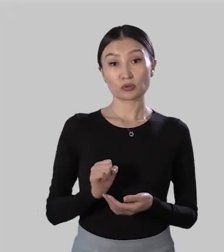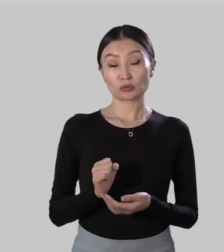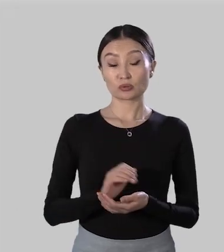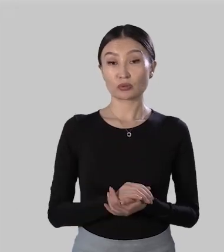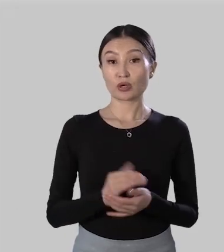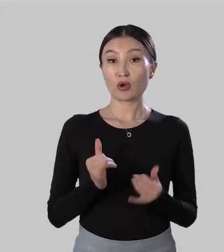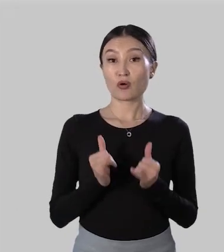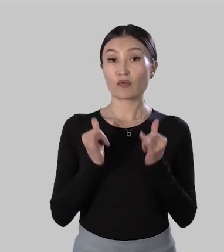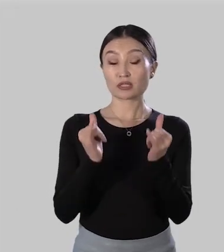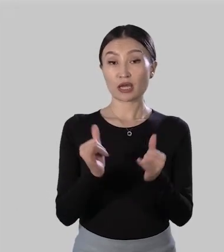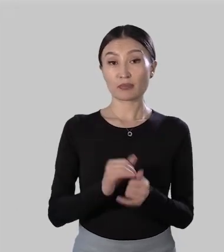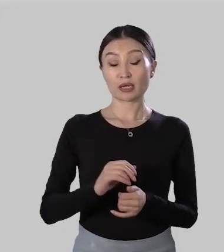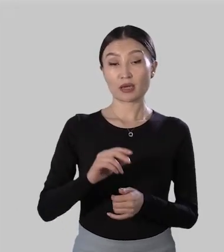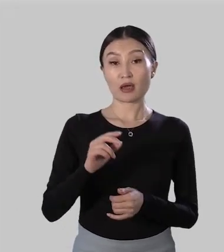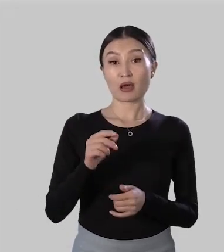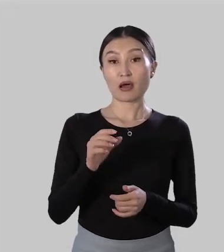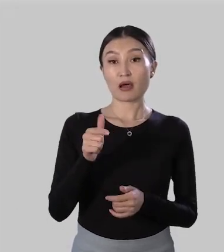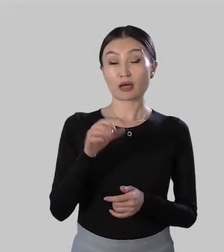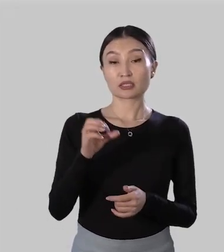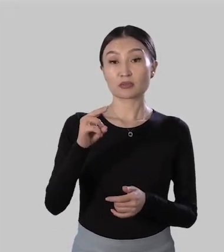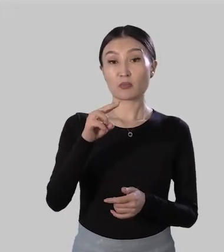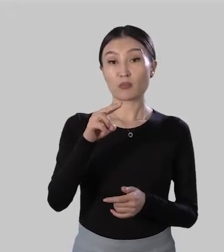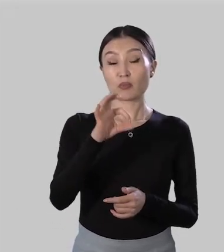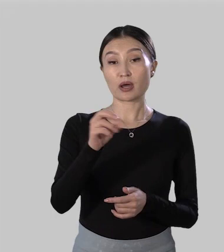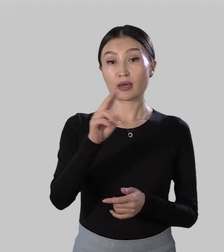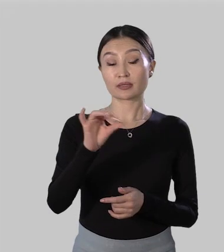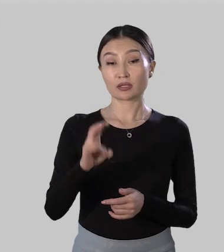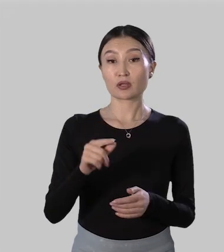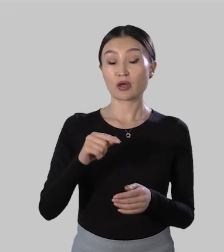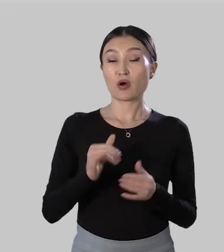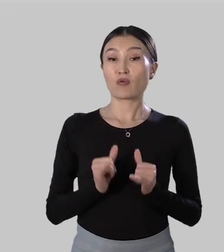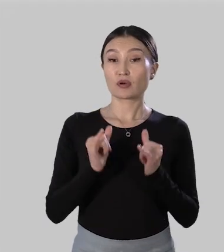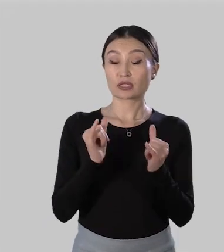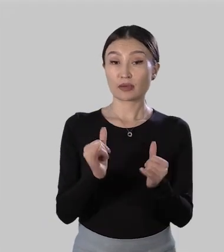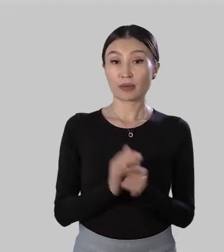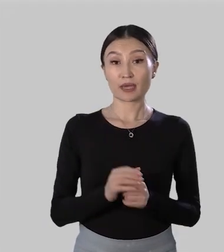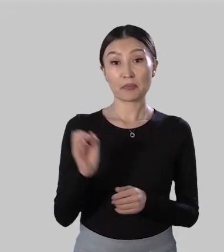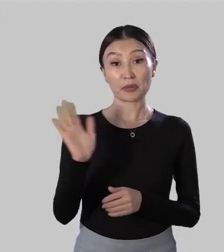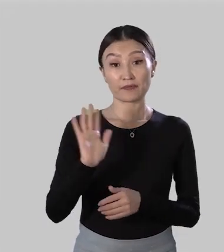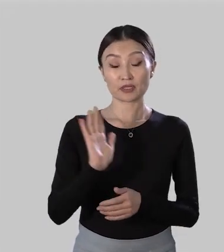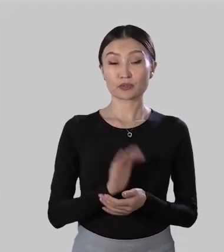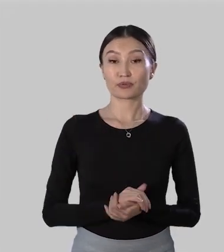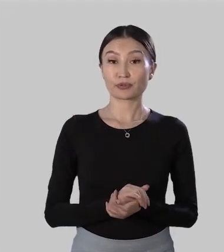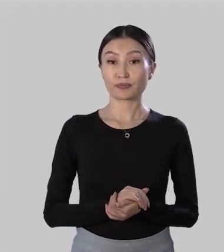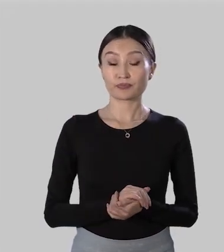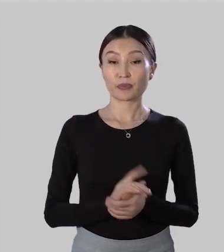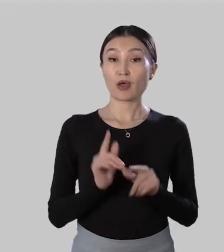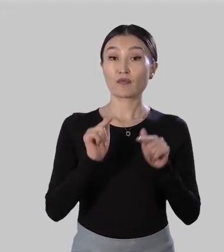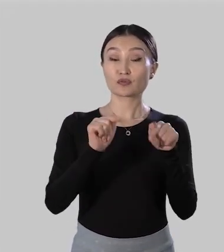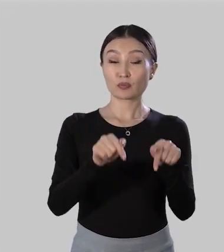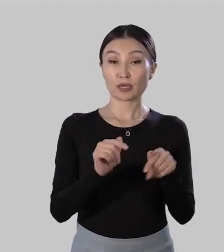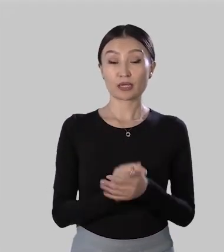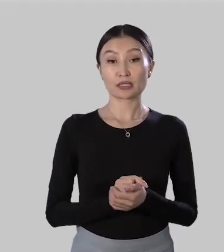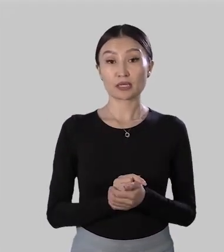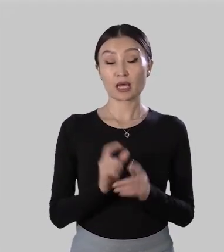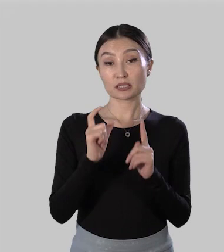друг, уважаемый господин, глубоко уважаемая, приветствую. Во